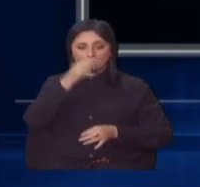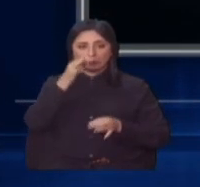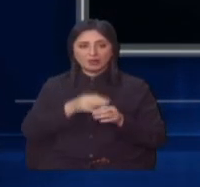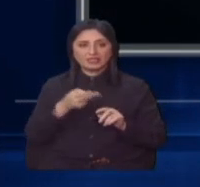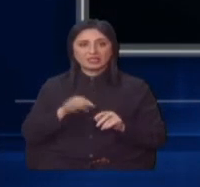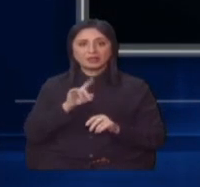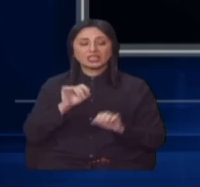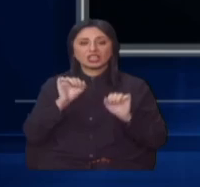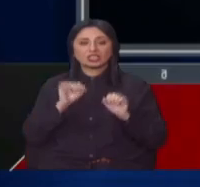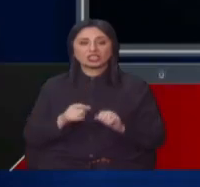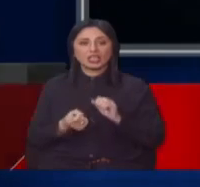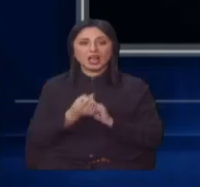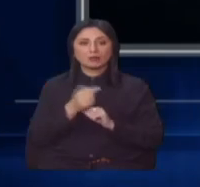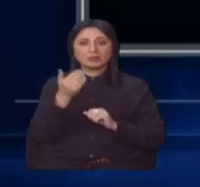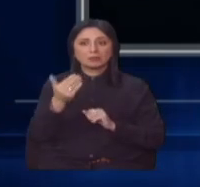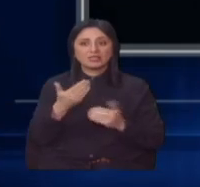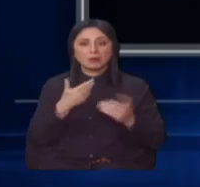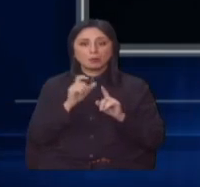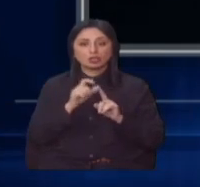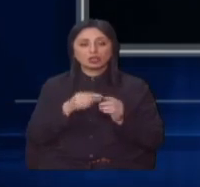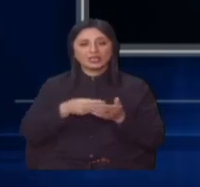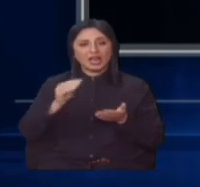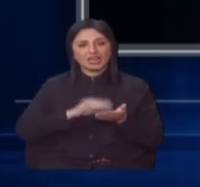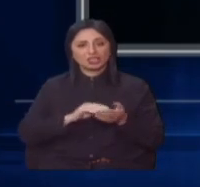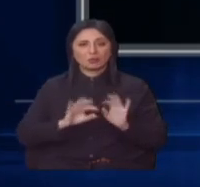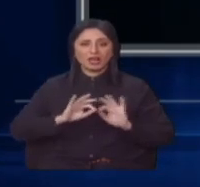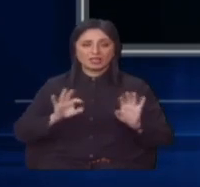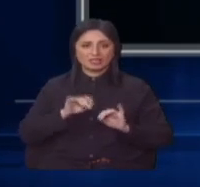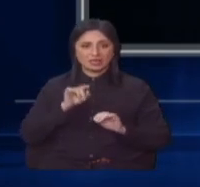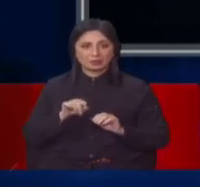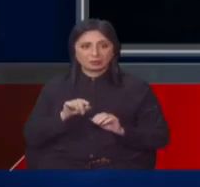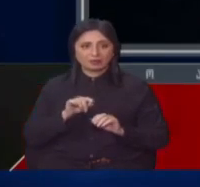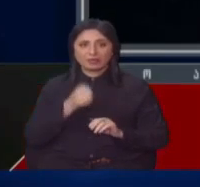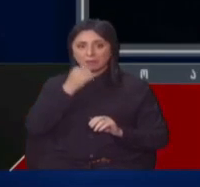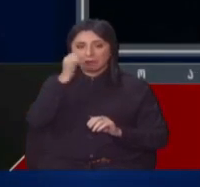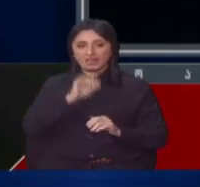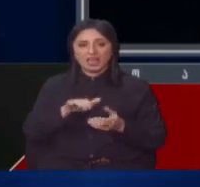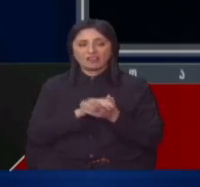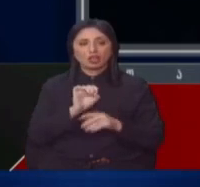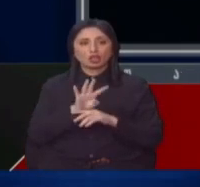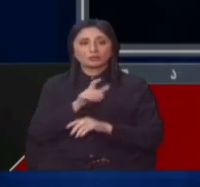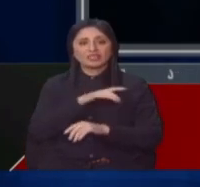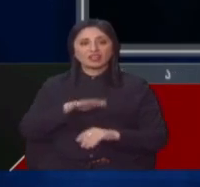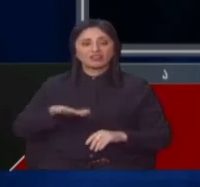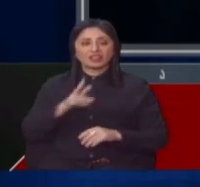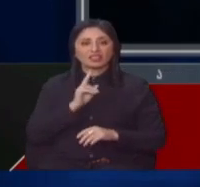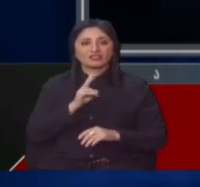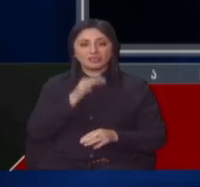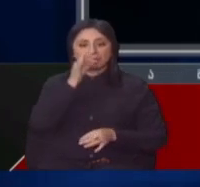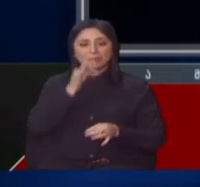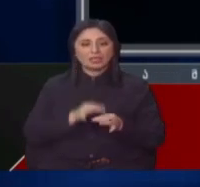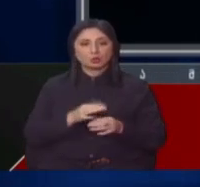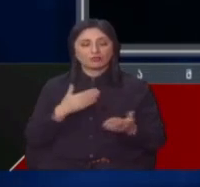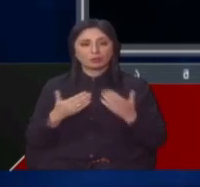Gabloba, Imazera, Ceid, Lebagam, Uitsios, Matma, Mutsodebima, Rezoluție, Magans Hadebima. Madluba Eurocaușirii Stotkmet, Eurocaușirii Anas, Romelis, Pasohus,